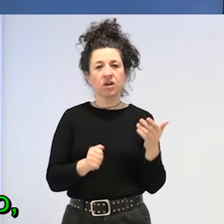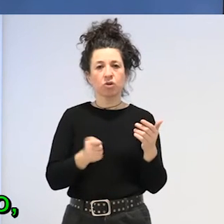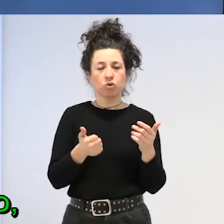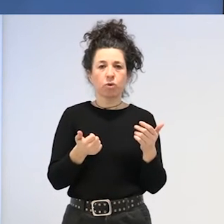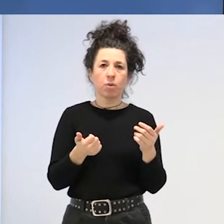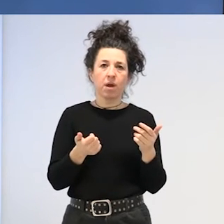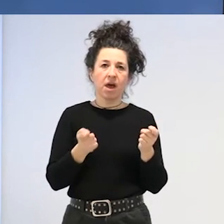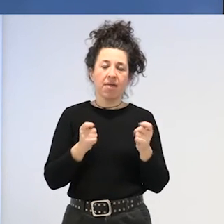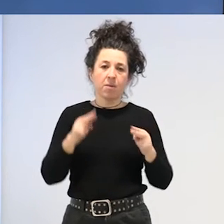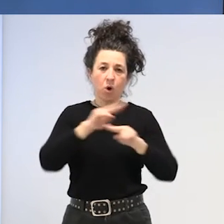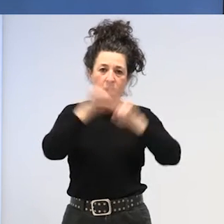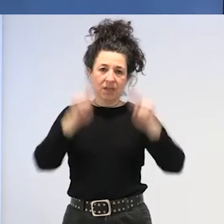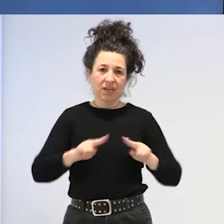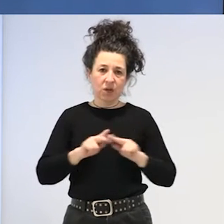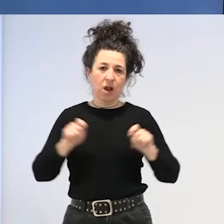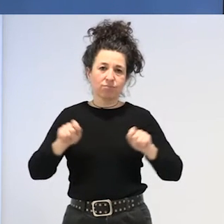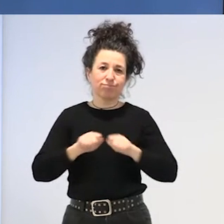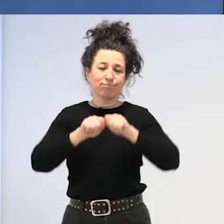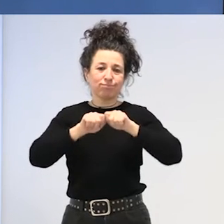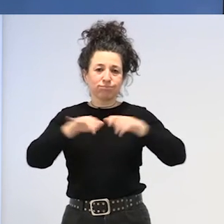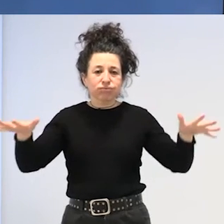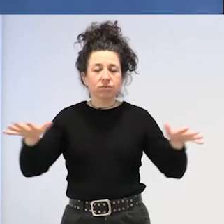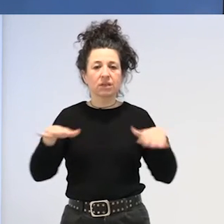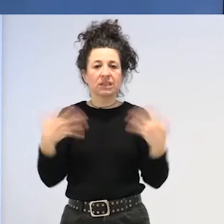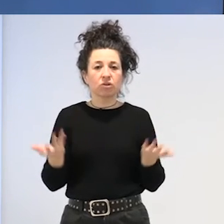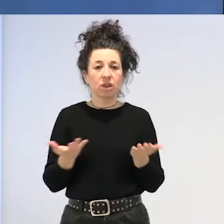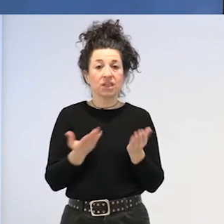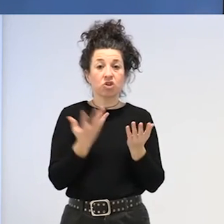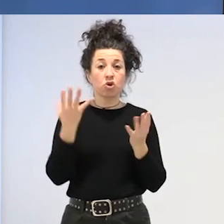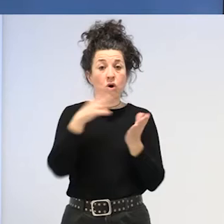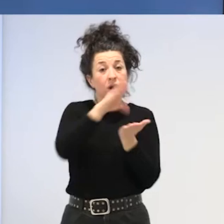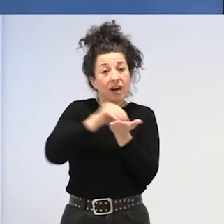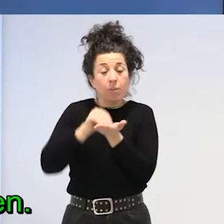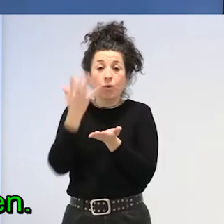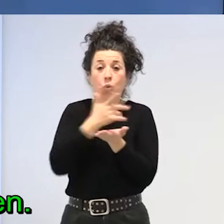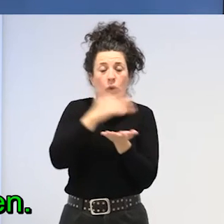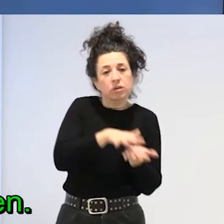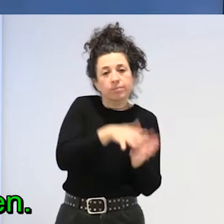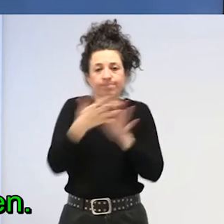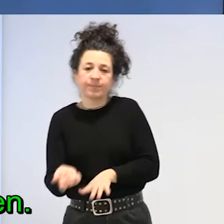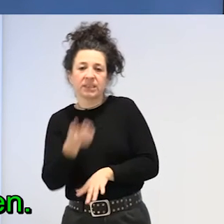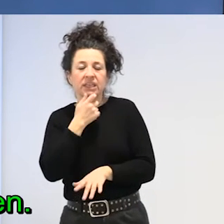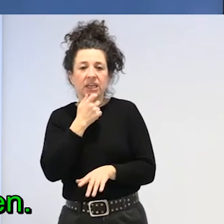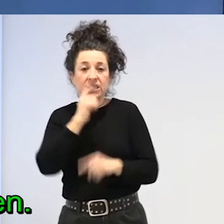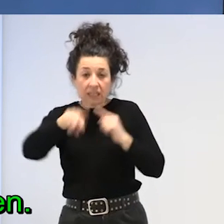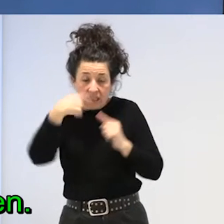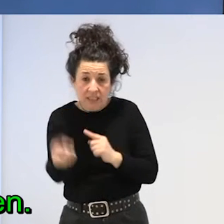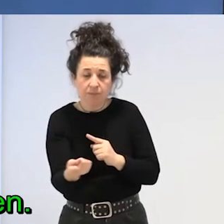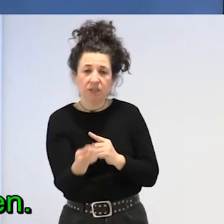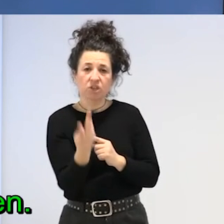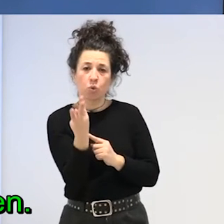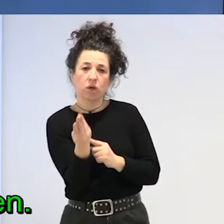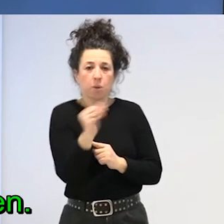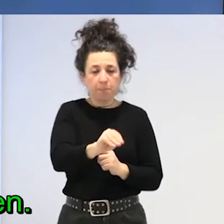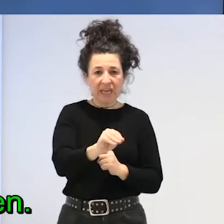internazionalizatzeko ba antologia hau ingelesera itzule egin zen. Gerora beste lau